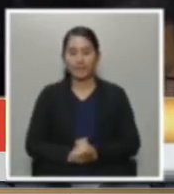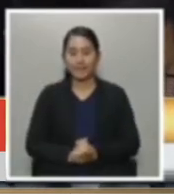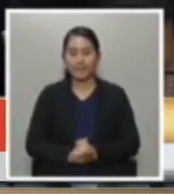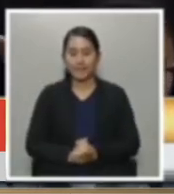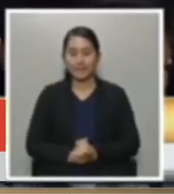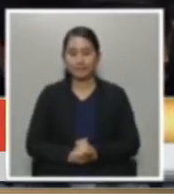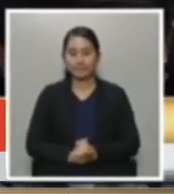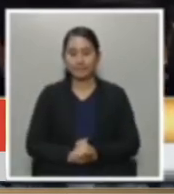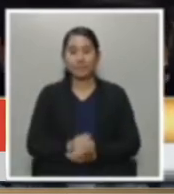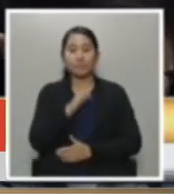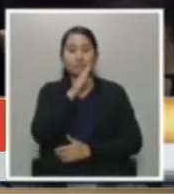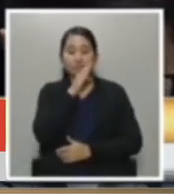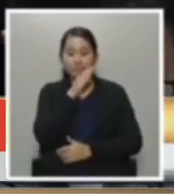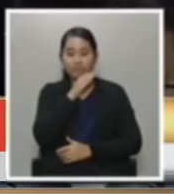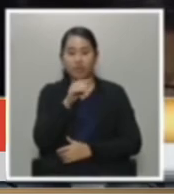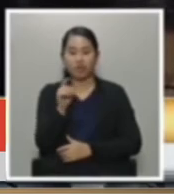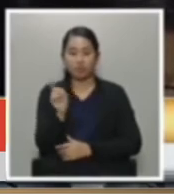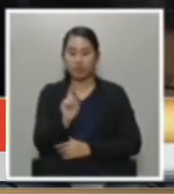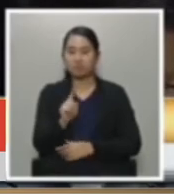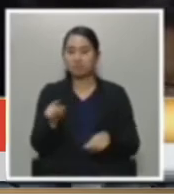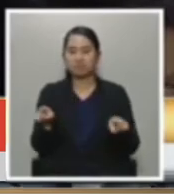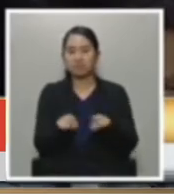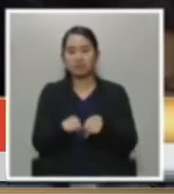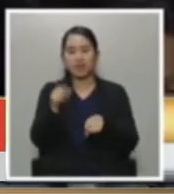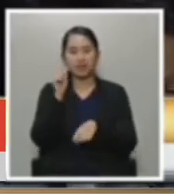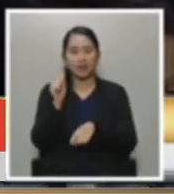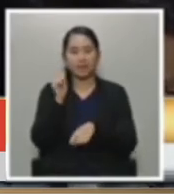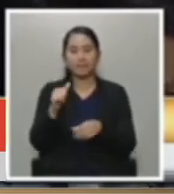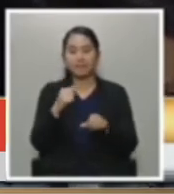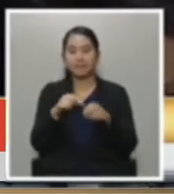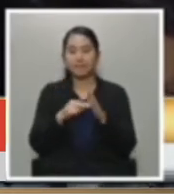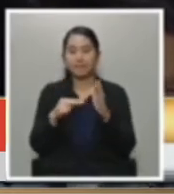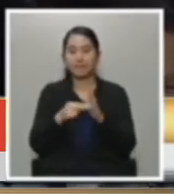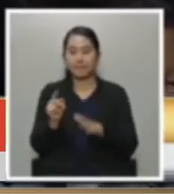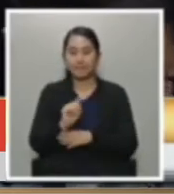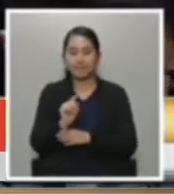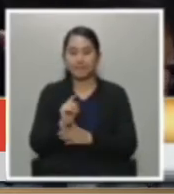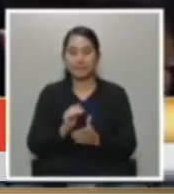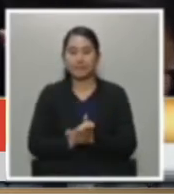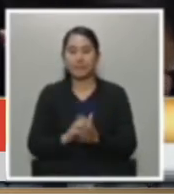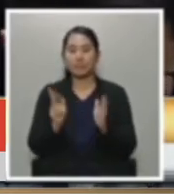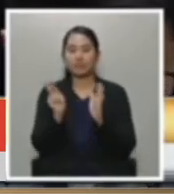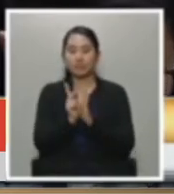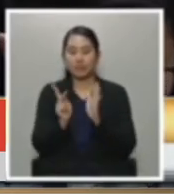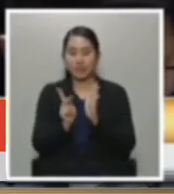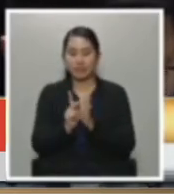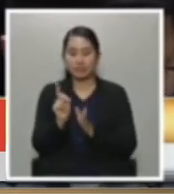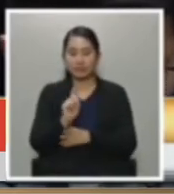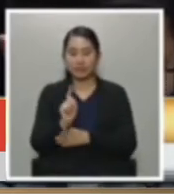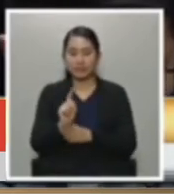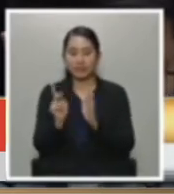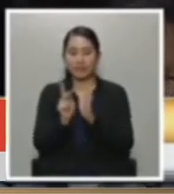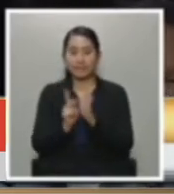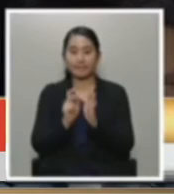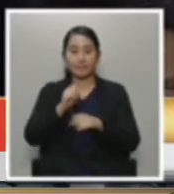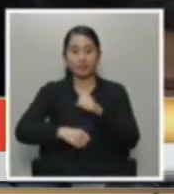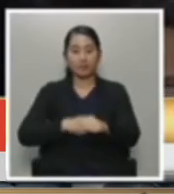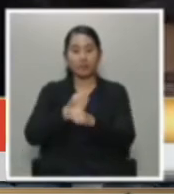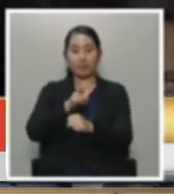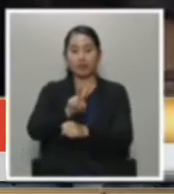ถ้าเป็นอย่างนี้เนี่ยถามว่ามันจะซ้ำรอยกฎหมายรัฐธรรมนูญปี40